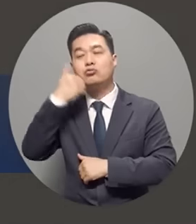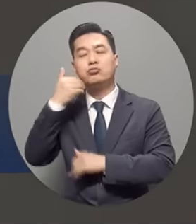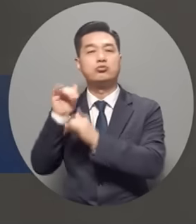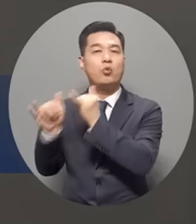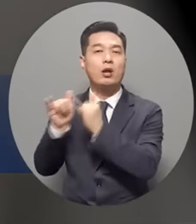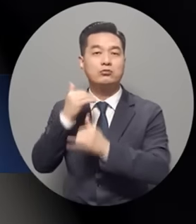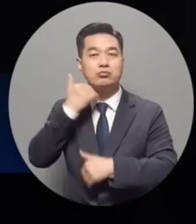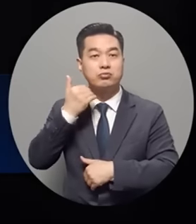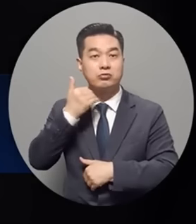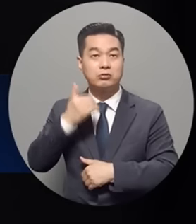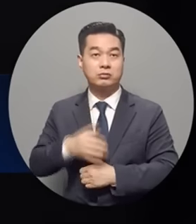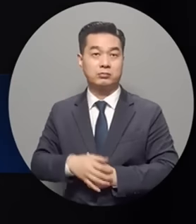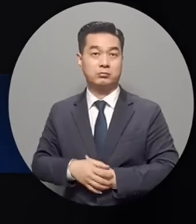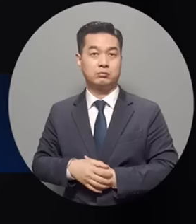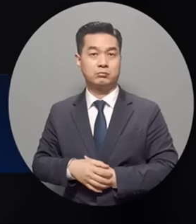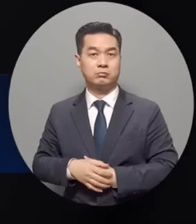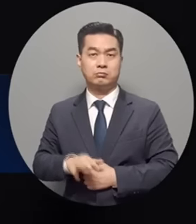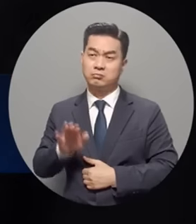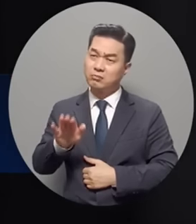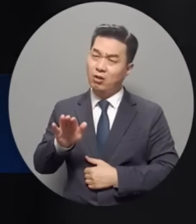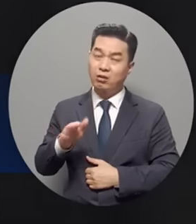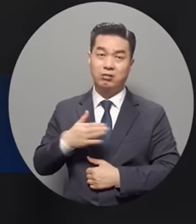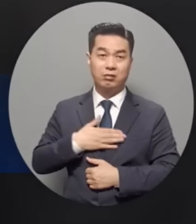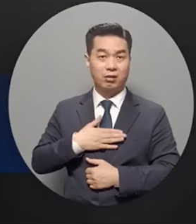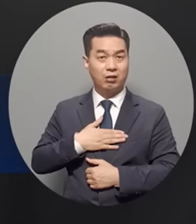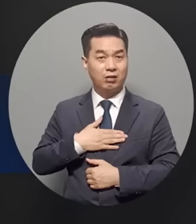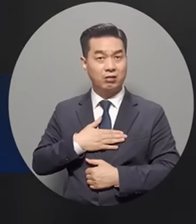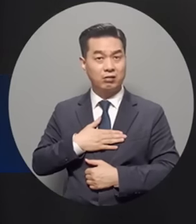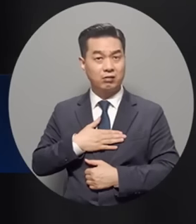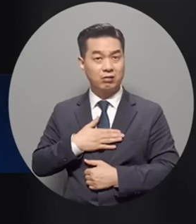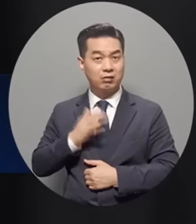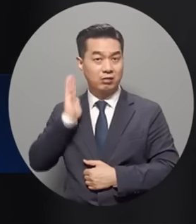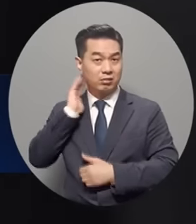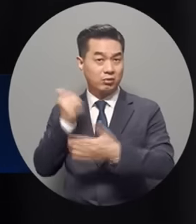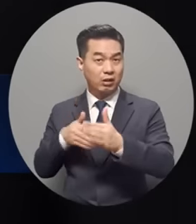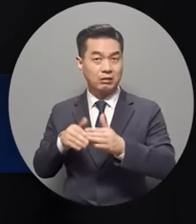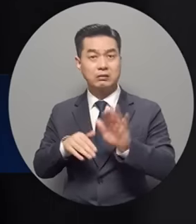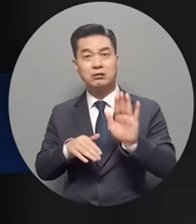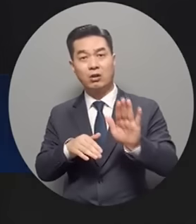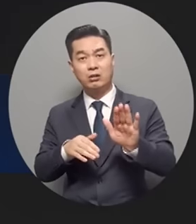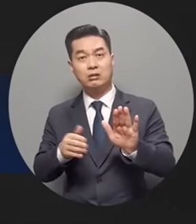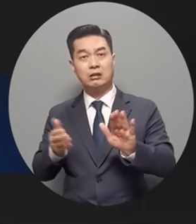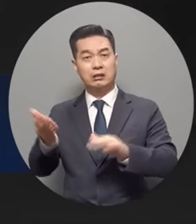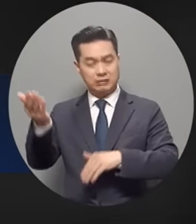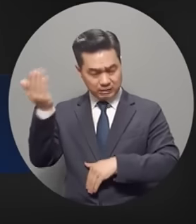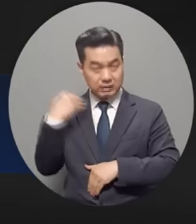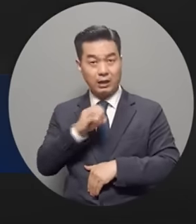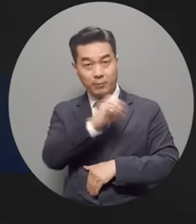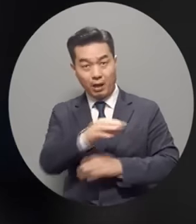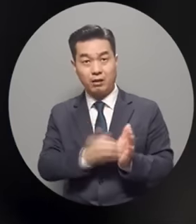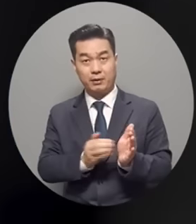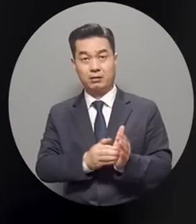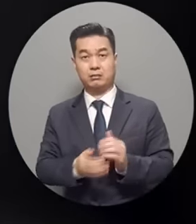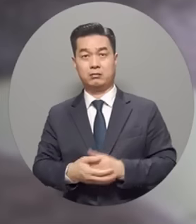거예요? 아니, 내가 대통령실 그거는 진술이에요. 뭐 저런 게 없다.